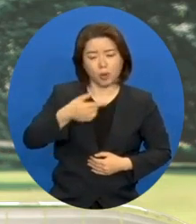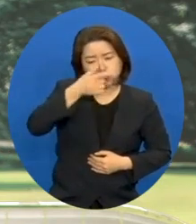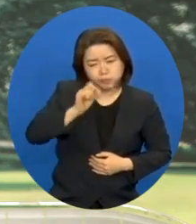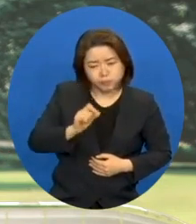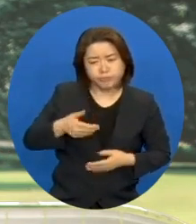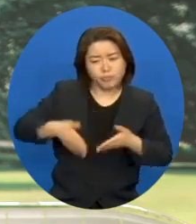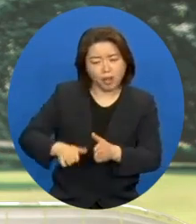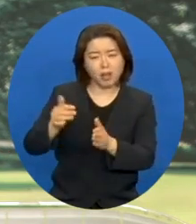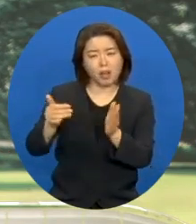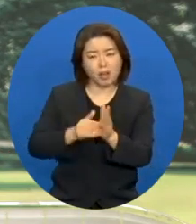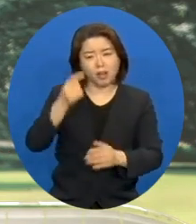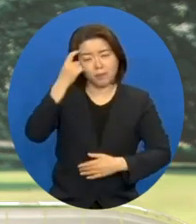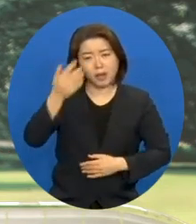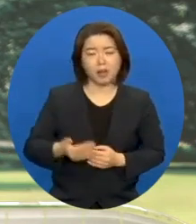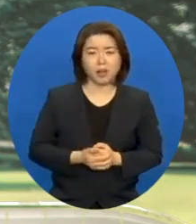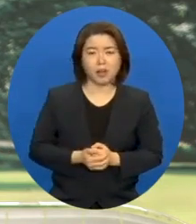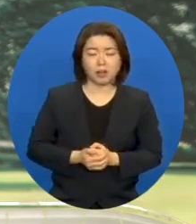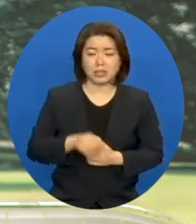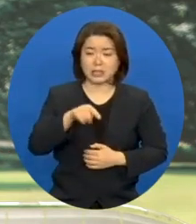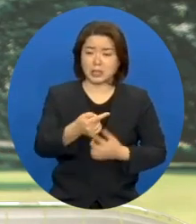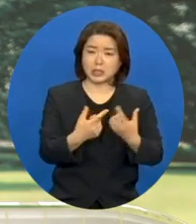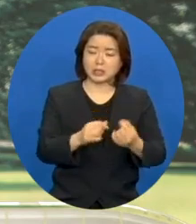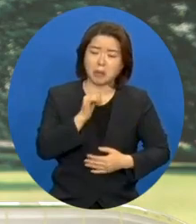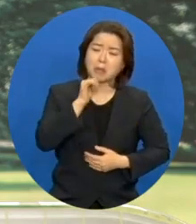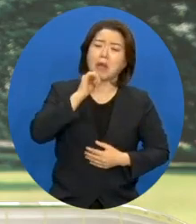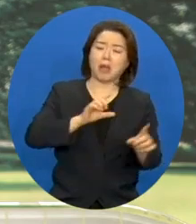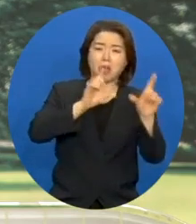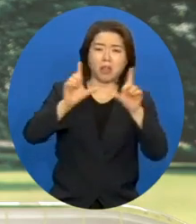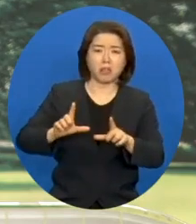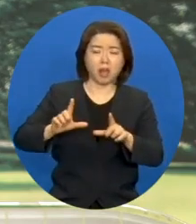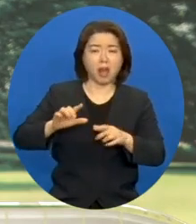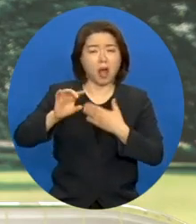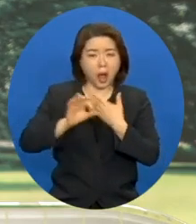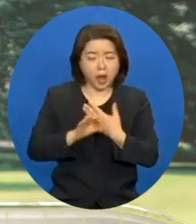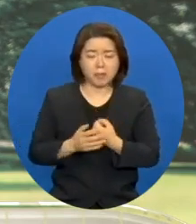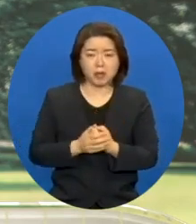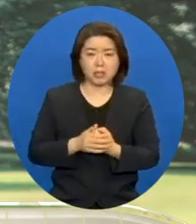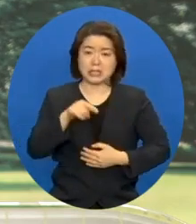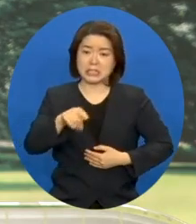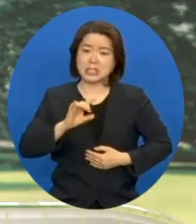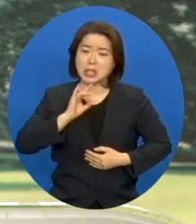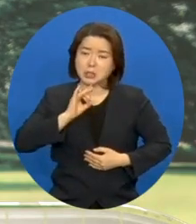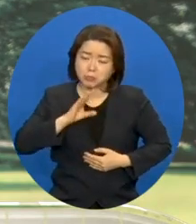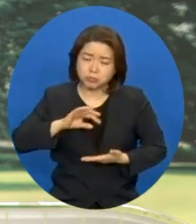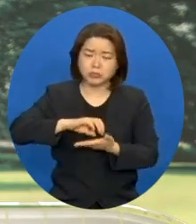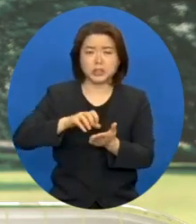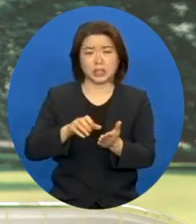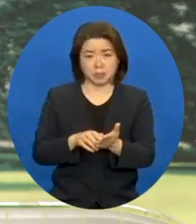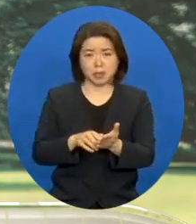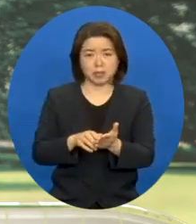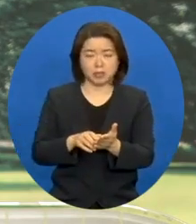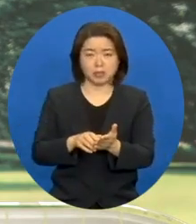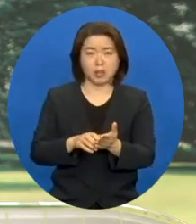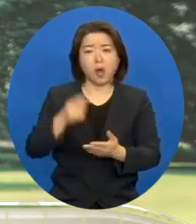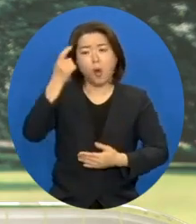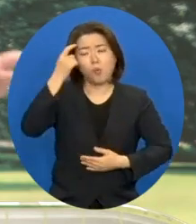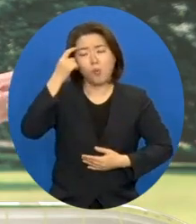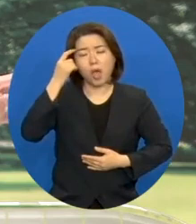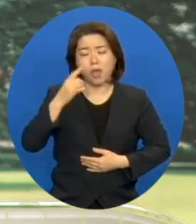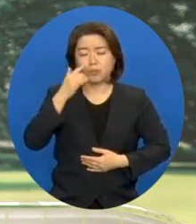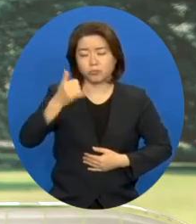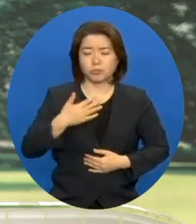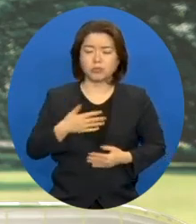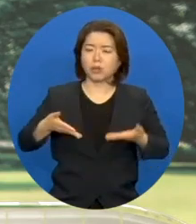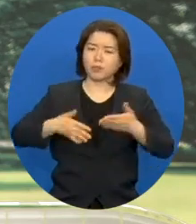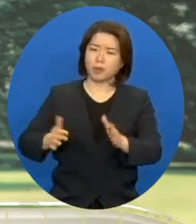말이에요. 이렇게밖에 못 살게 할 거라면, 이 정도밖에 능력이 없다면, 아니 부모님이 왜